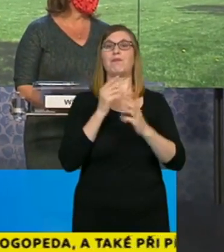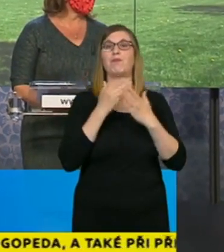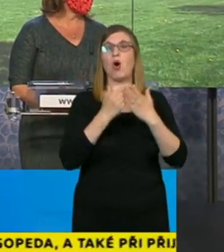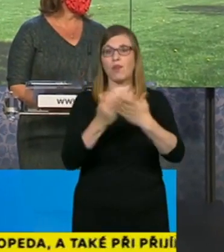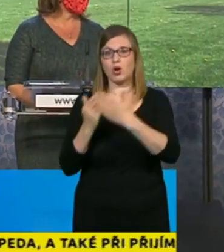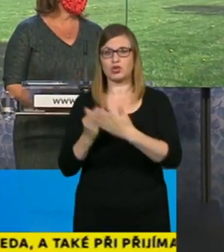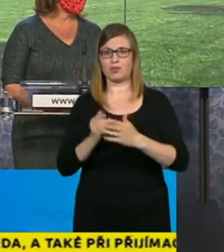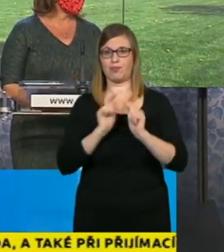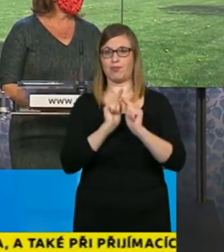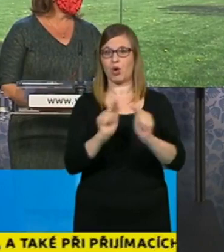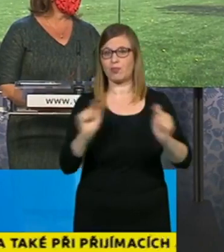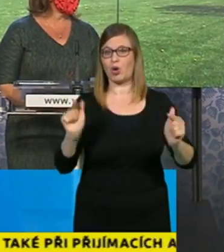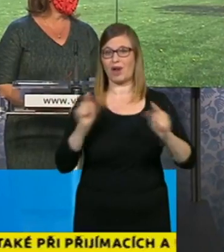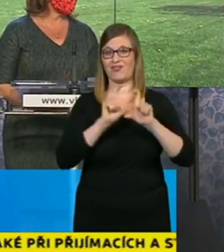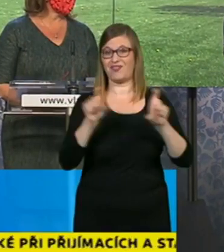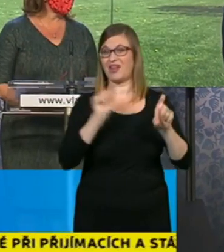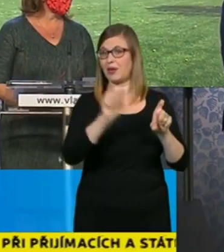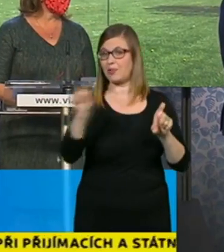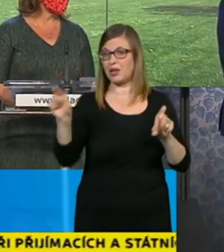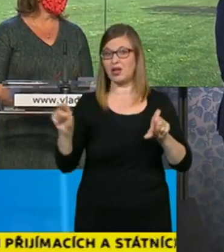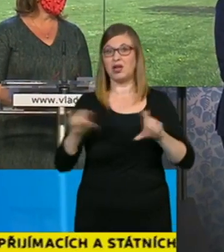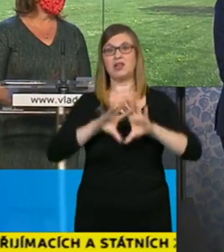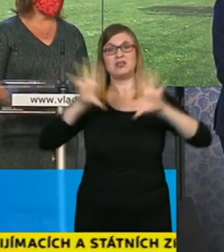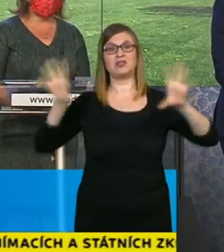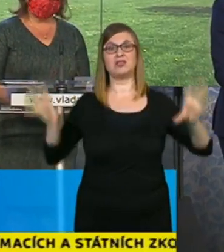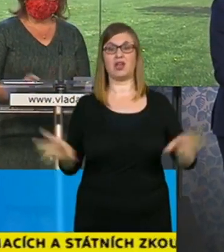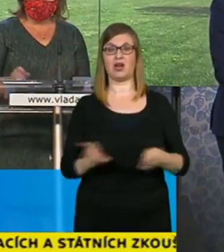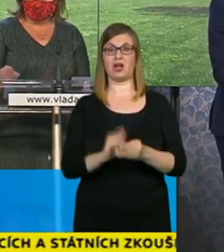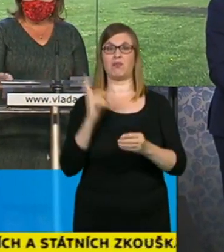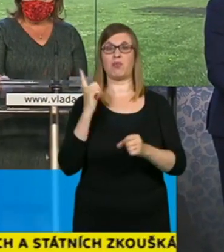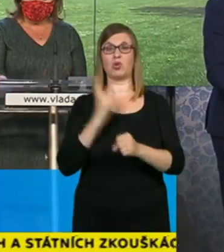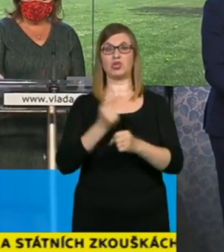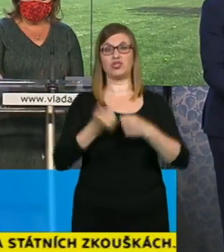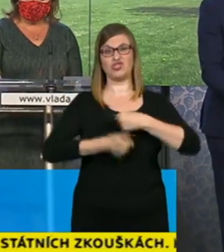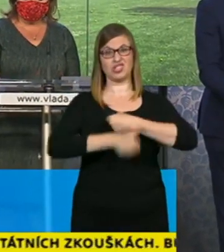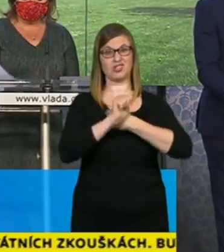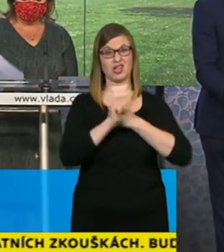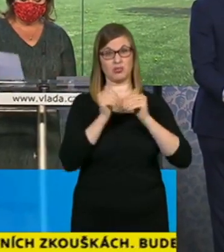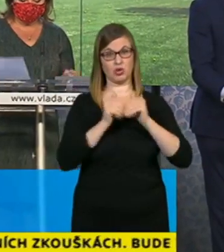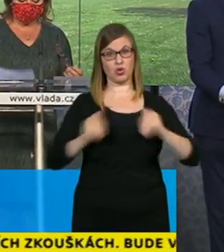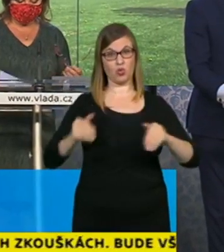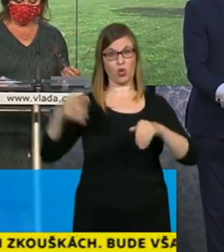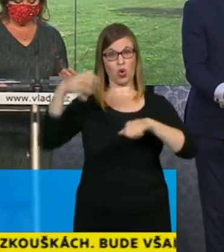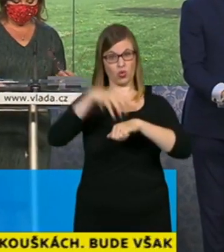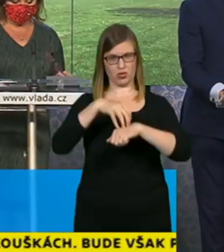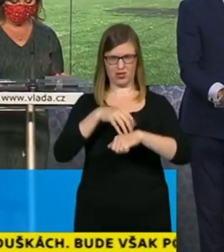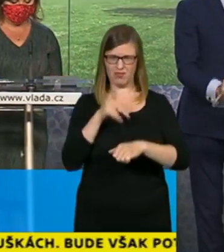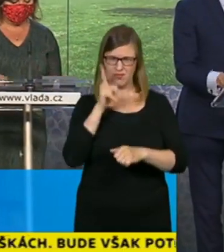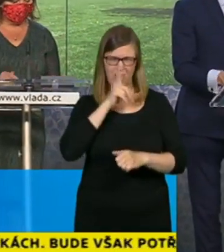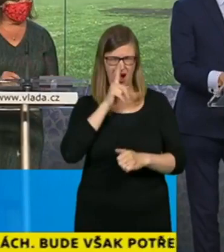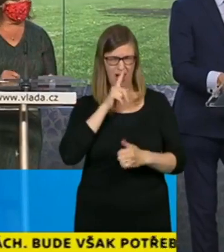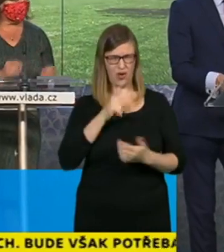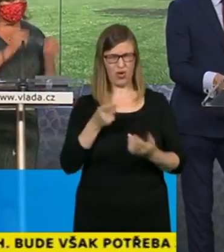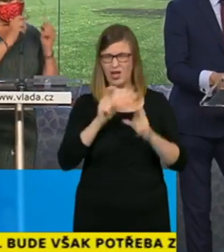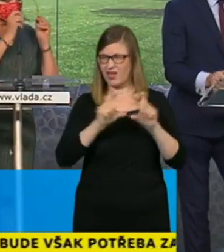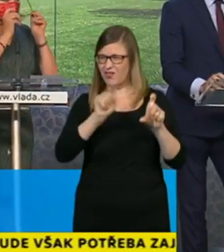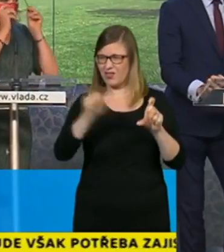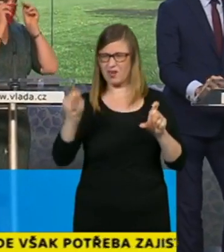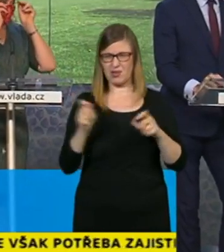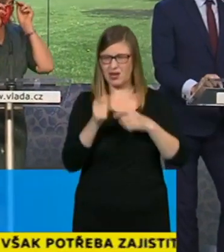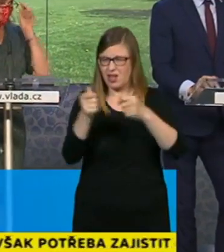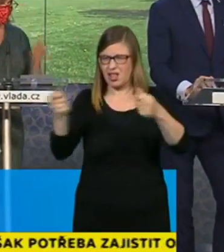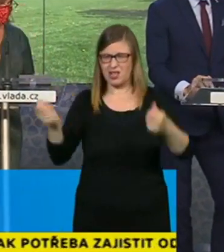je vlastně jenom zlomek toho, o čem vláda mluví opakovaně, že máte 1,2 bilionu korun. Tak se zeptat,